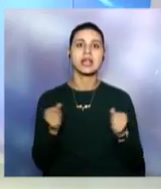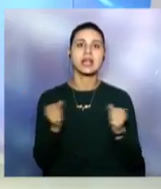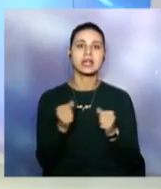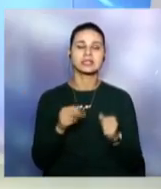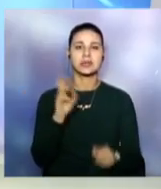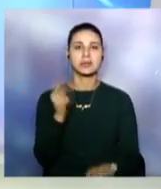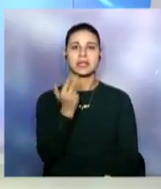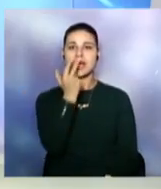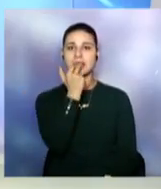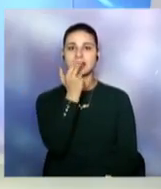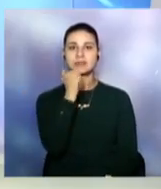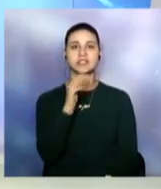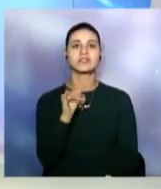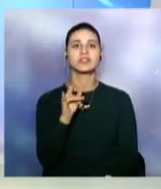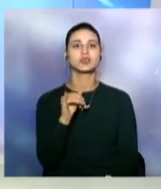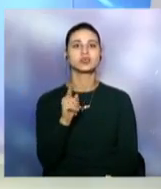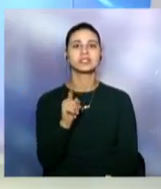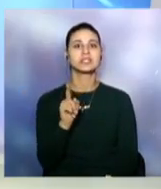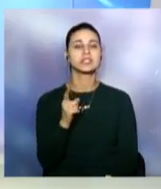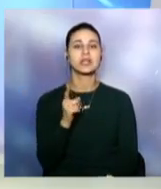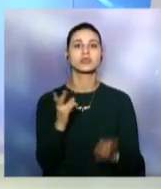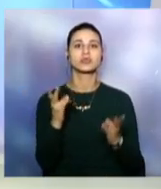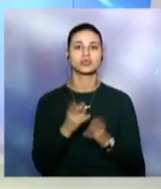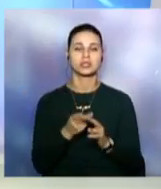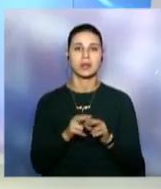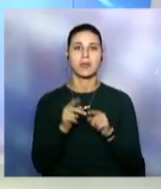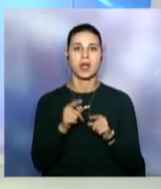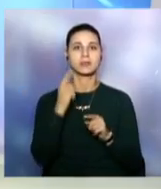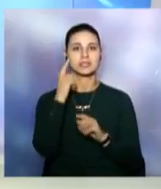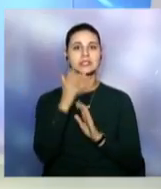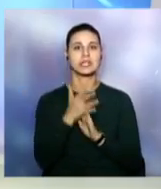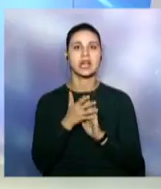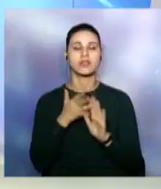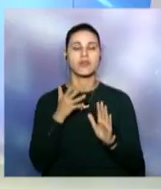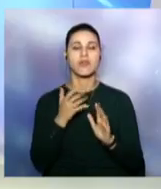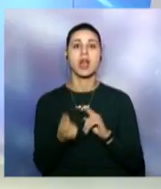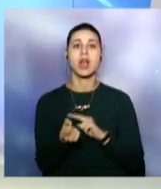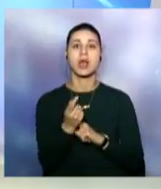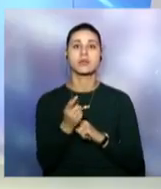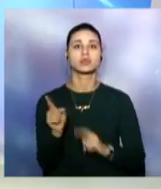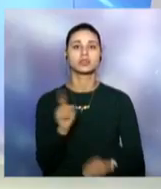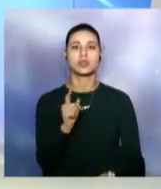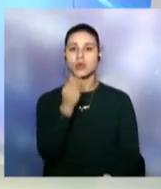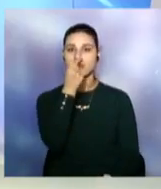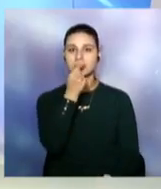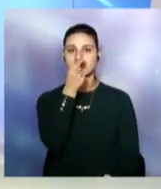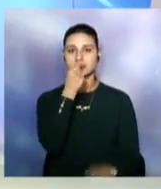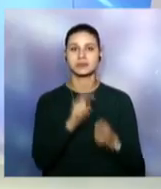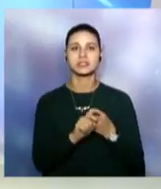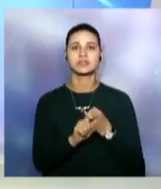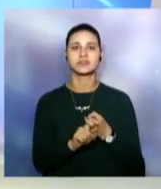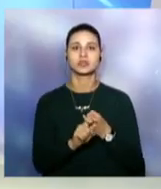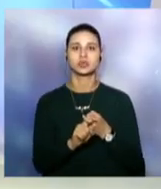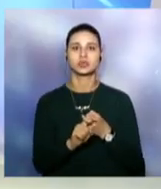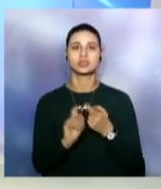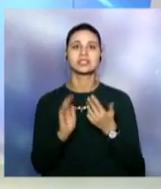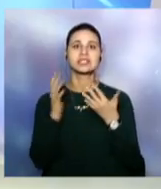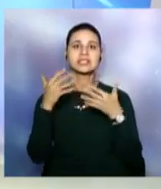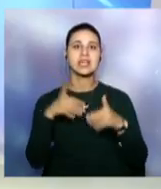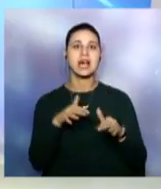გრიპის ვირუსი. რატომ გვჭირდება ამის გარკვევა? აღმოჩნდა, რომ გრიპის ვირუსის ტალღა ჯერ არ